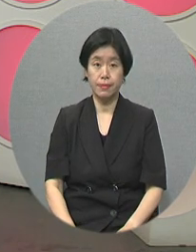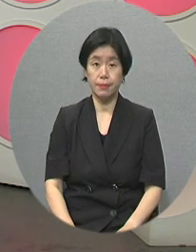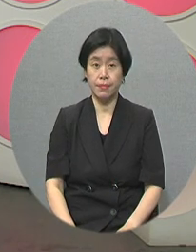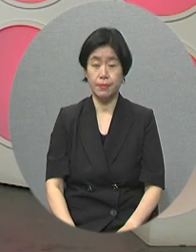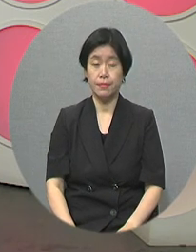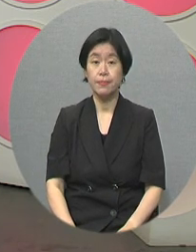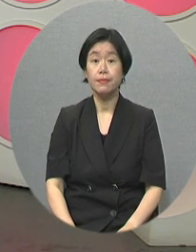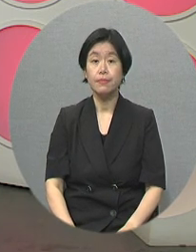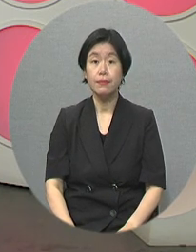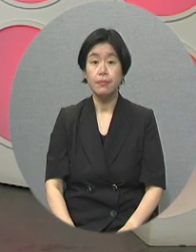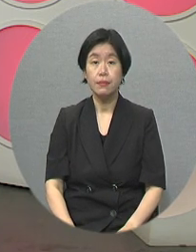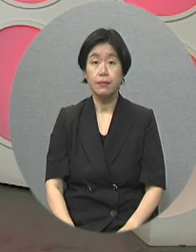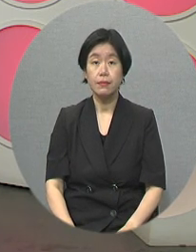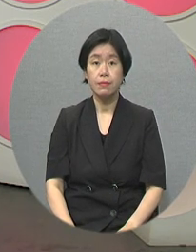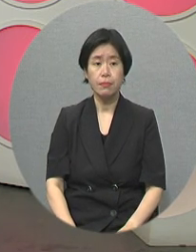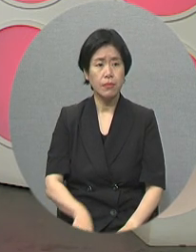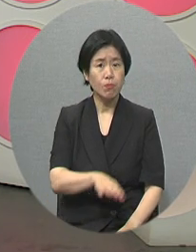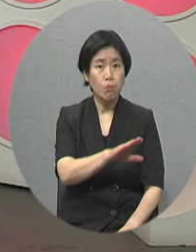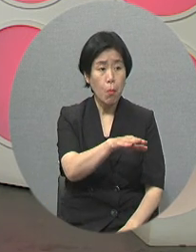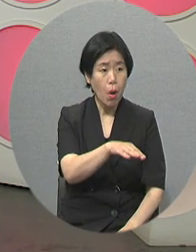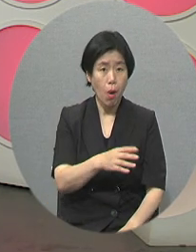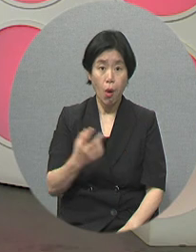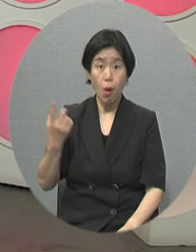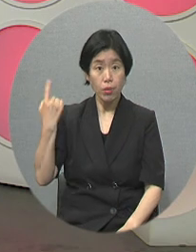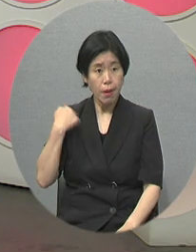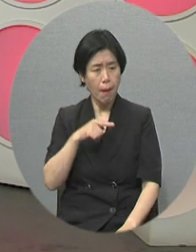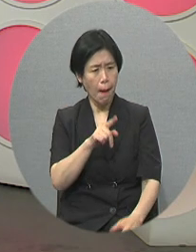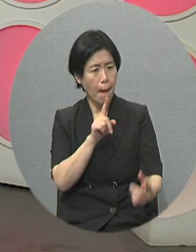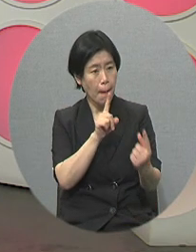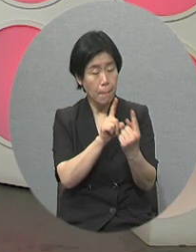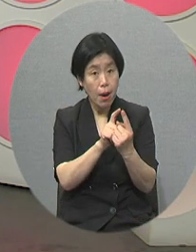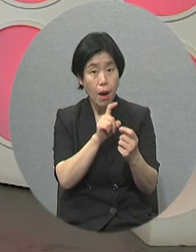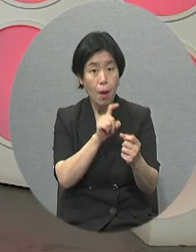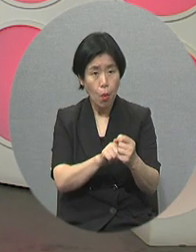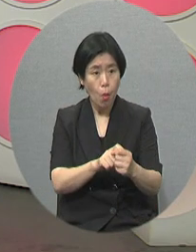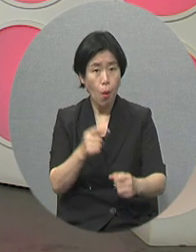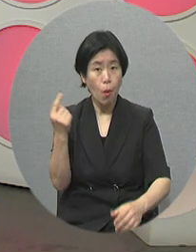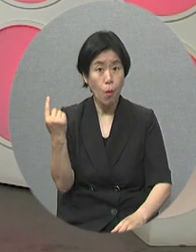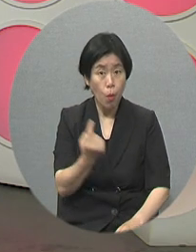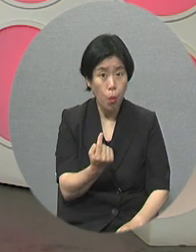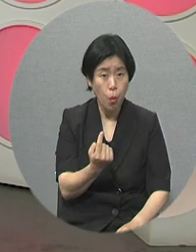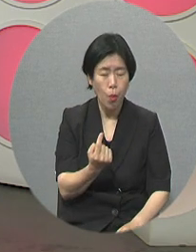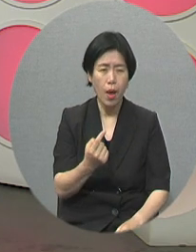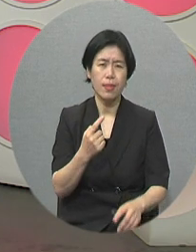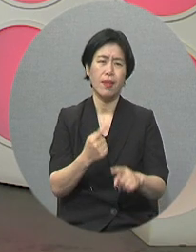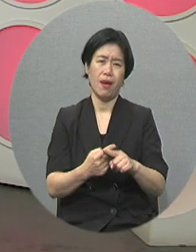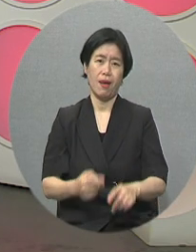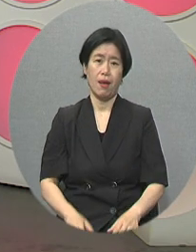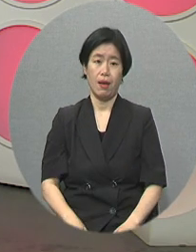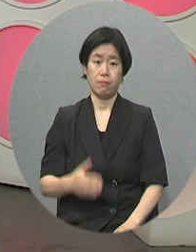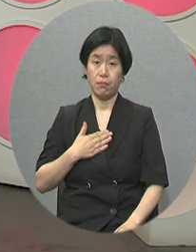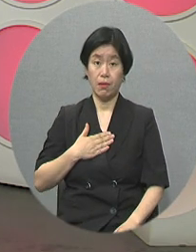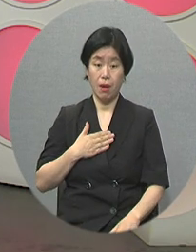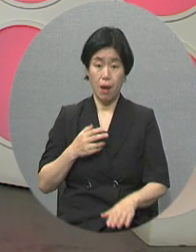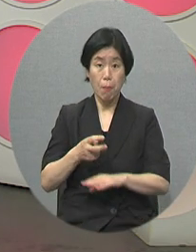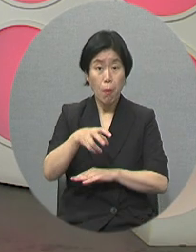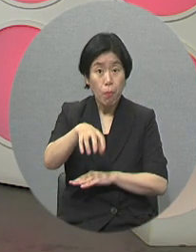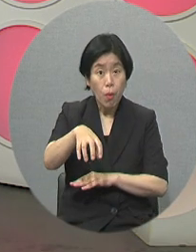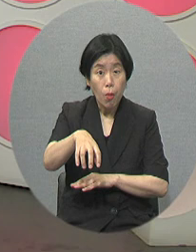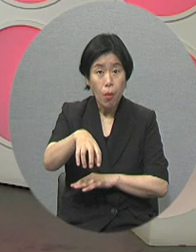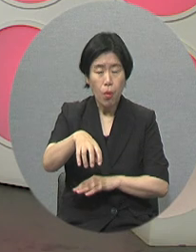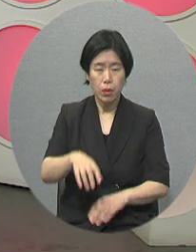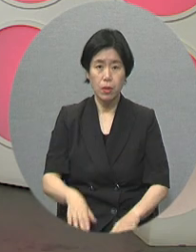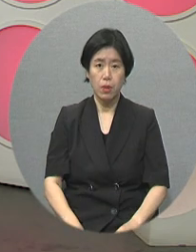하시는 겁니다. 어머니가 면회를 하러 오시던 길에 역에서